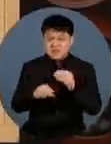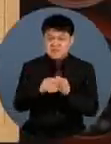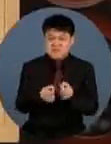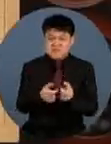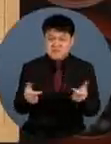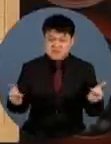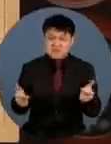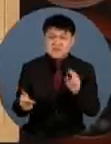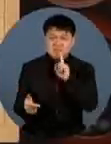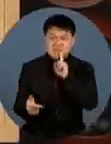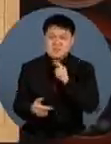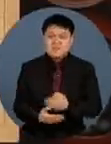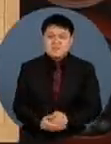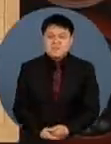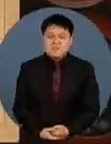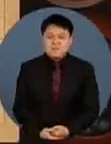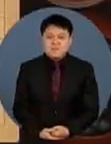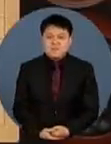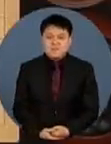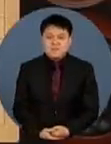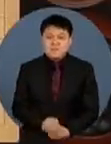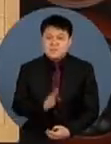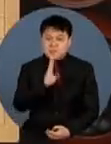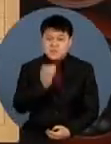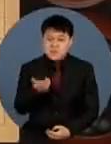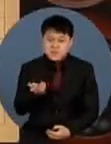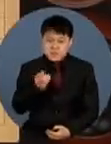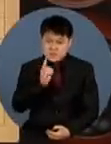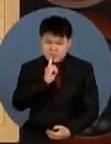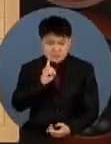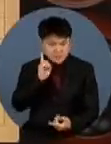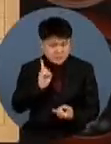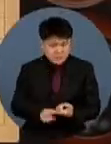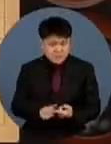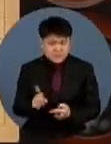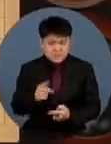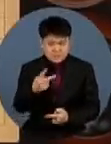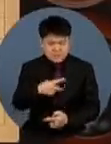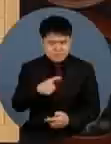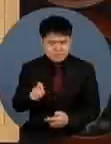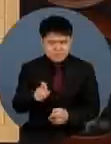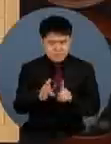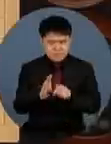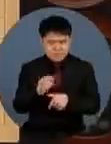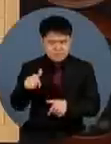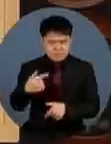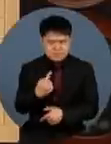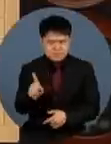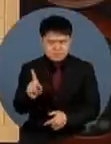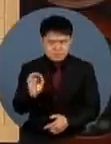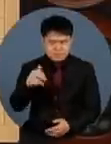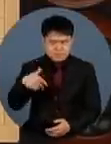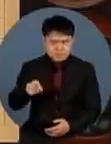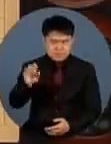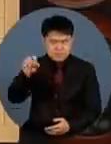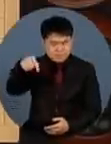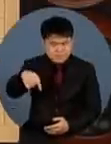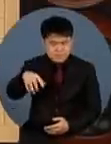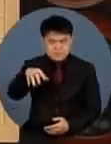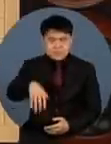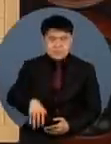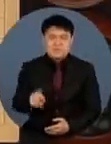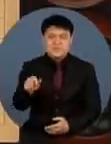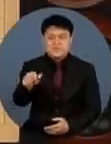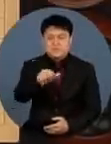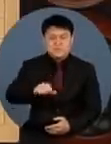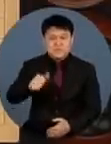그렇습니다. 자, 정말 아까 말씀대로 그 2010년도에는 광저우 아시안게임이 있잖아요. 네, 그렇죠. 그때도